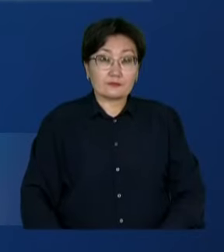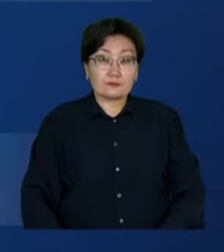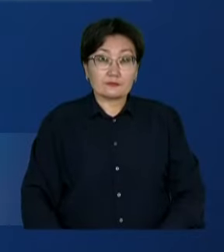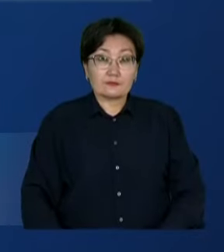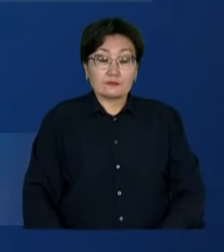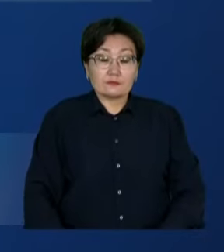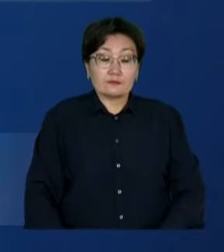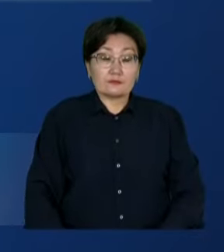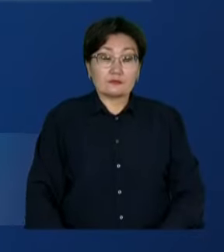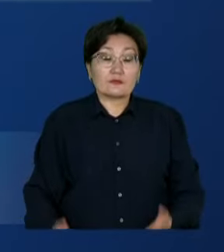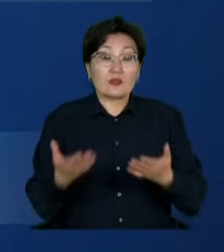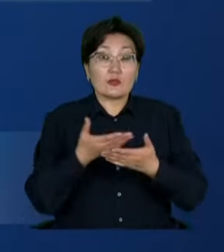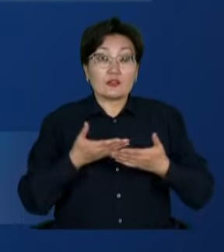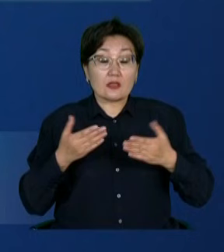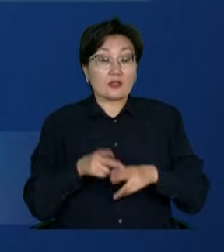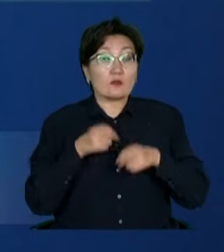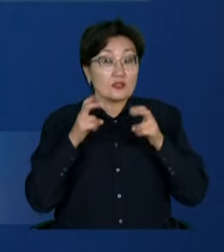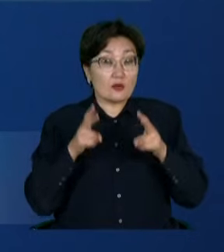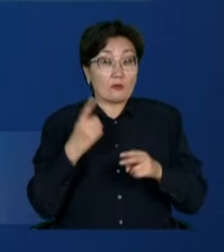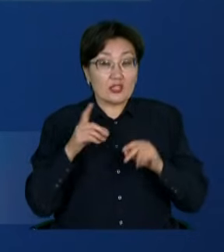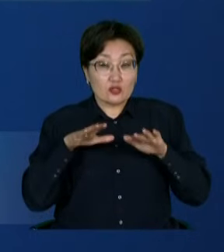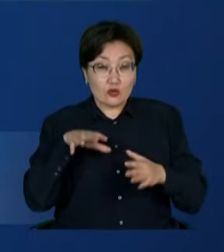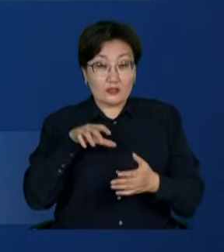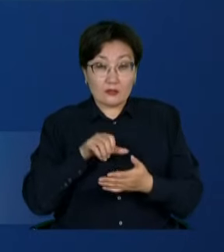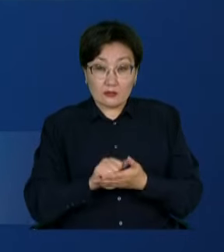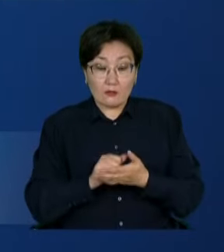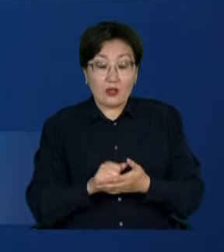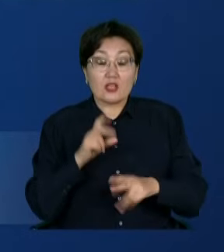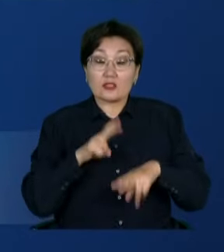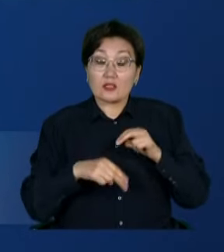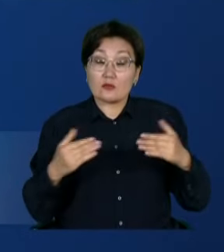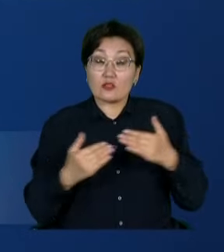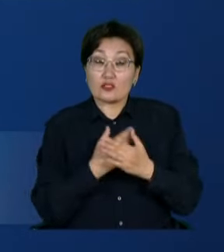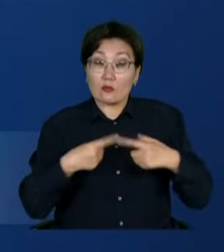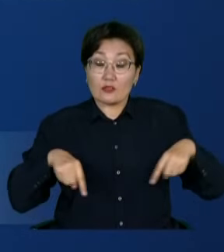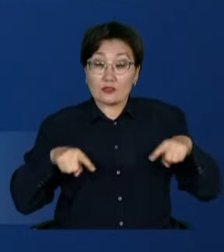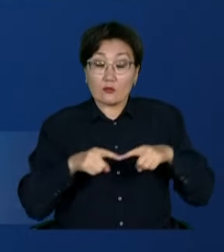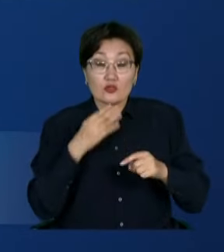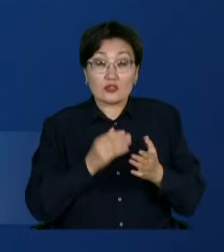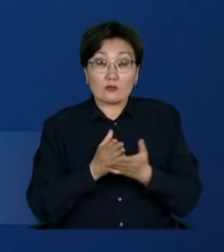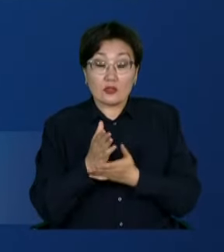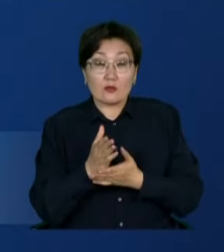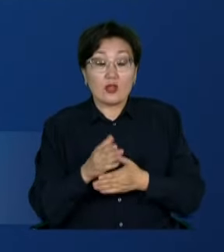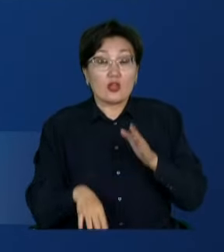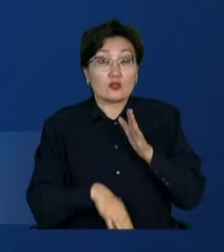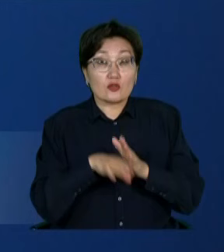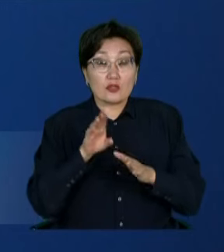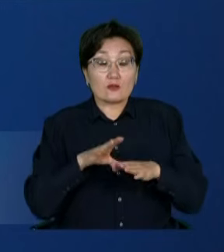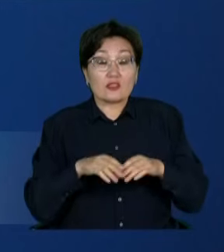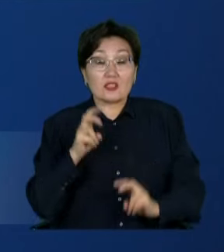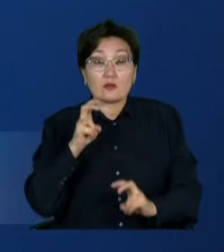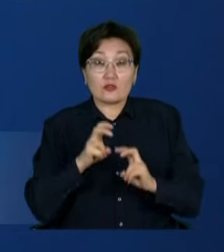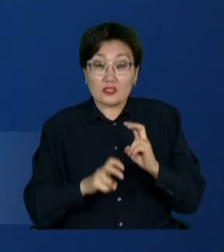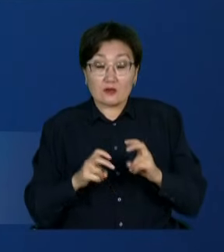Хотел бы особо отметить. Біз үшін қауіпсіздік бірінші орында тұр. Салынатын жаңа станцияда өз саласының көш башысы саналатын өндіруші